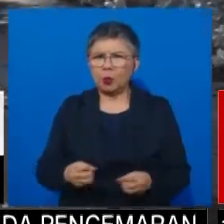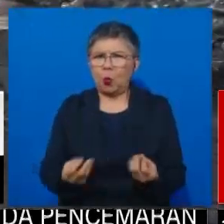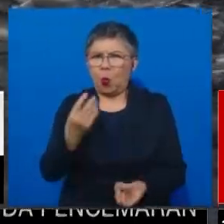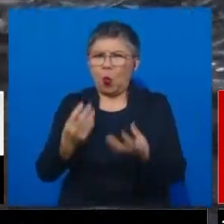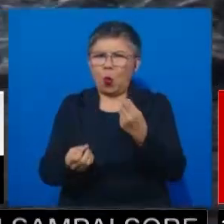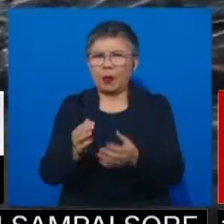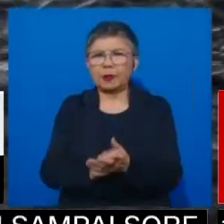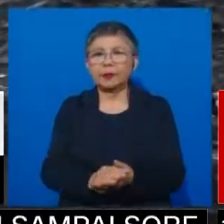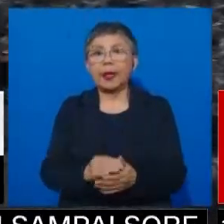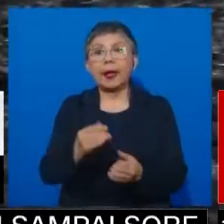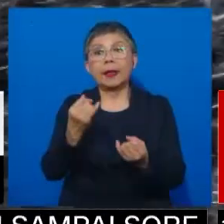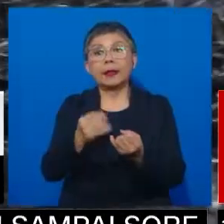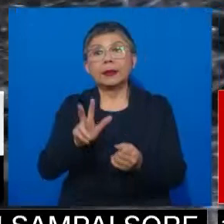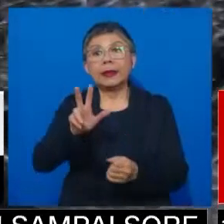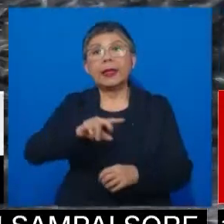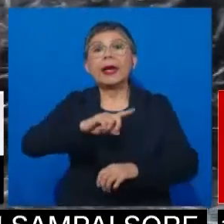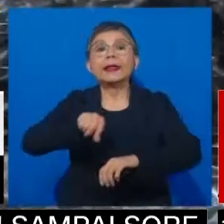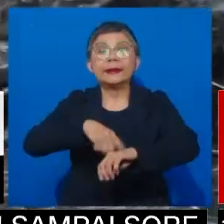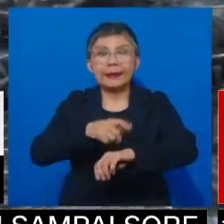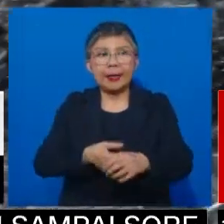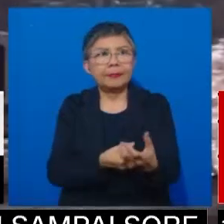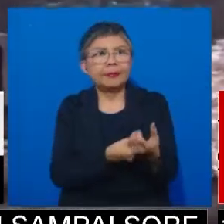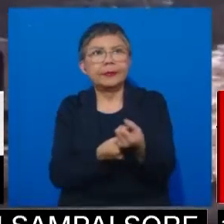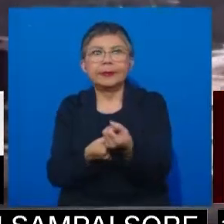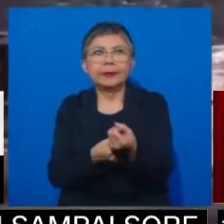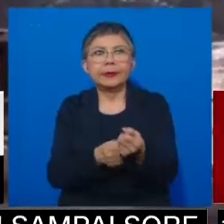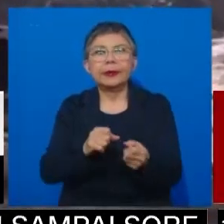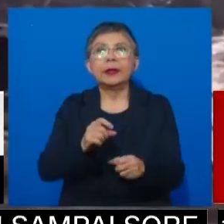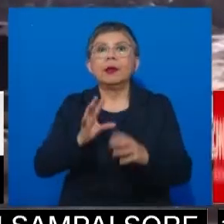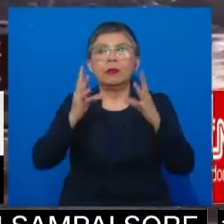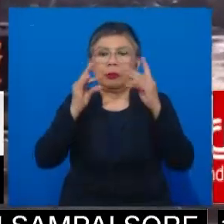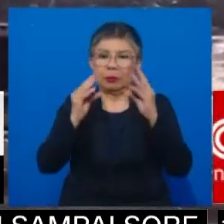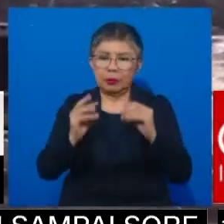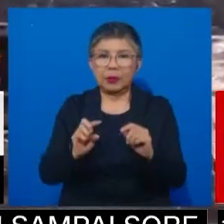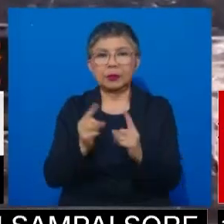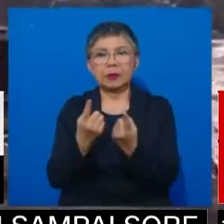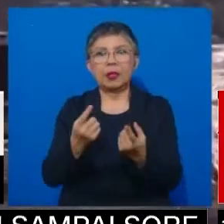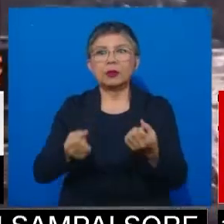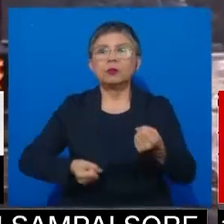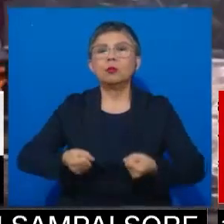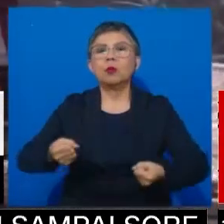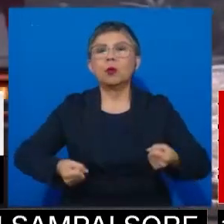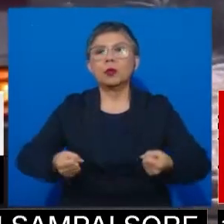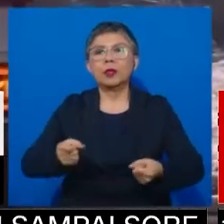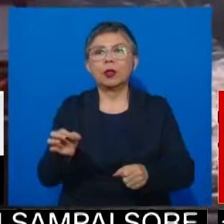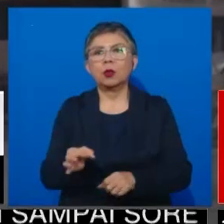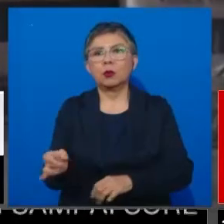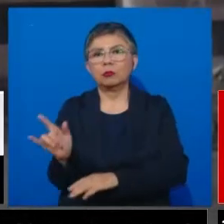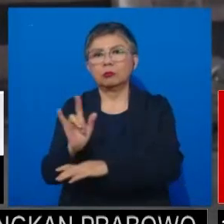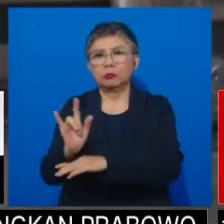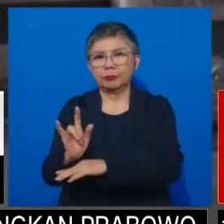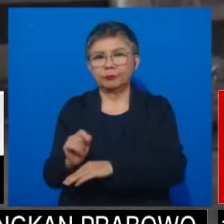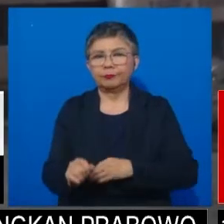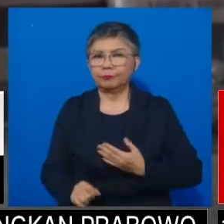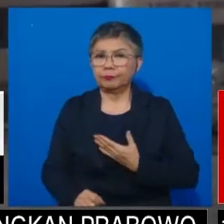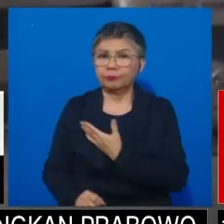Api berhasil dipadamkan setelah 3 jam petugas pemadam berjibaku dengan mengerahkan 11 unit mobil pemadam kebakaran dari Kota Bekasi. Tidak ada